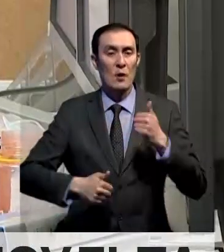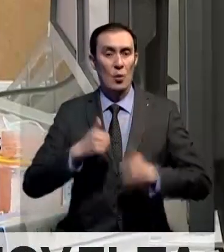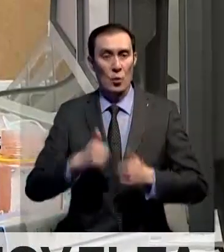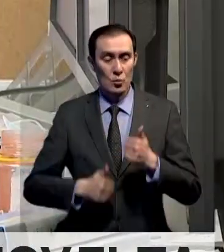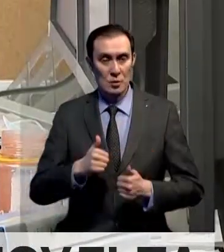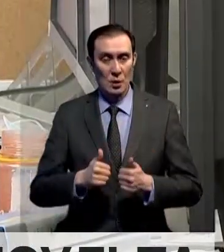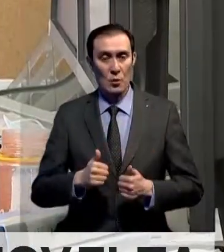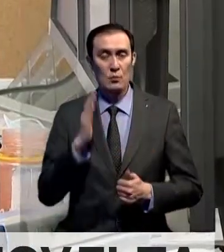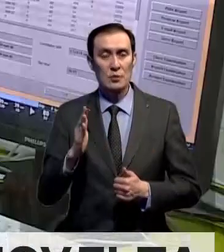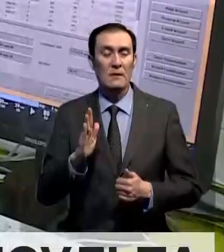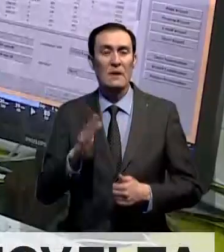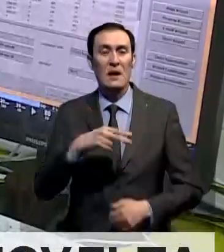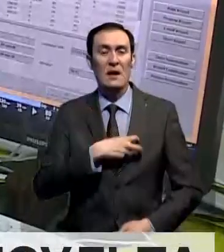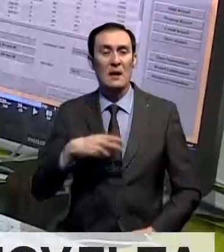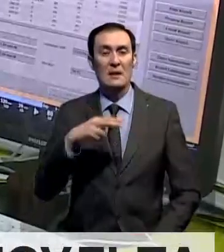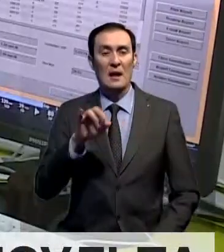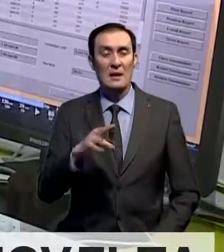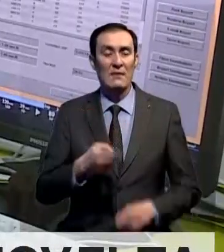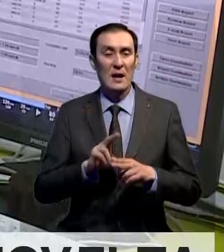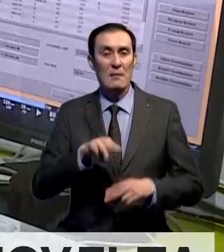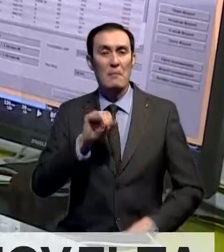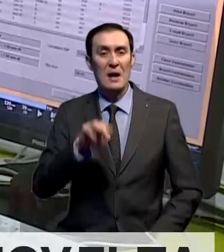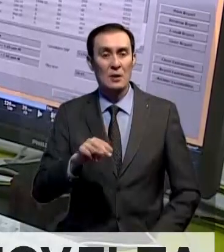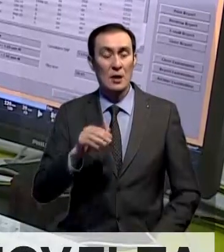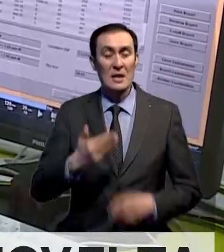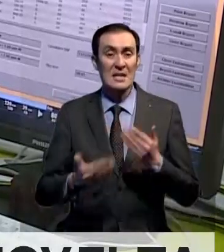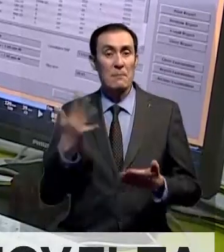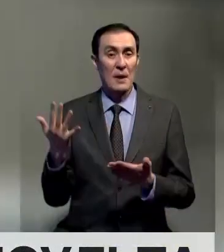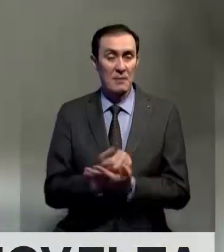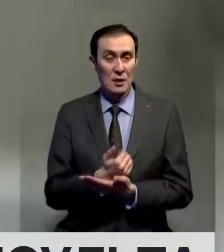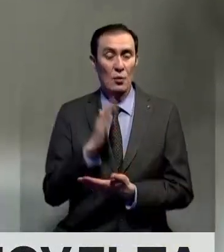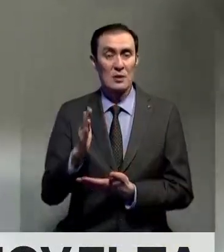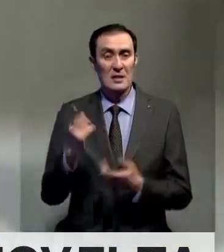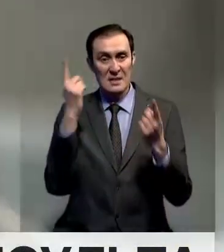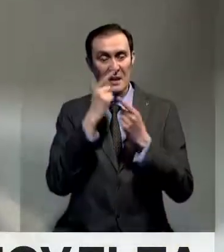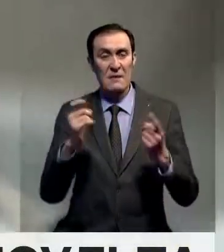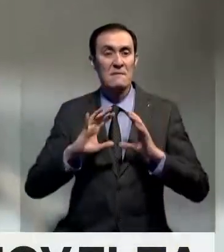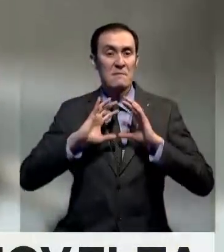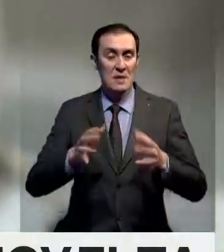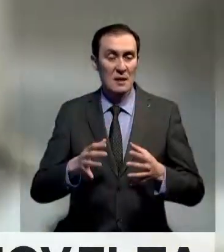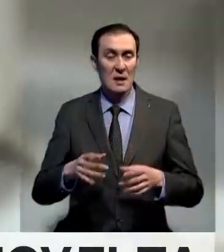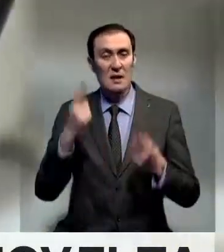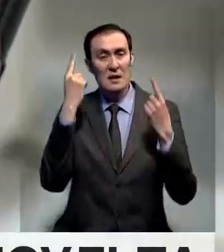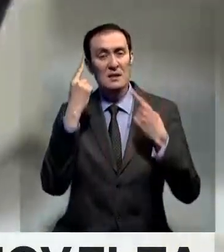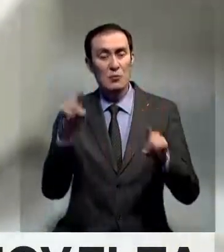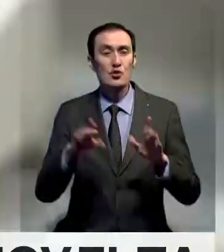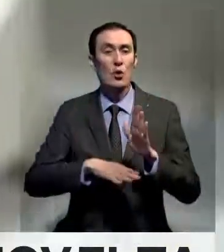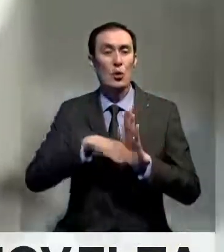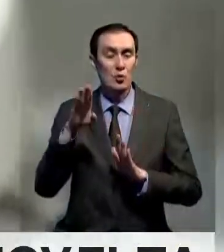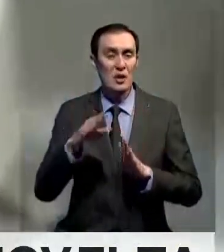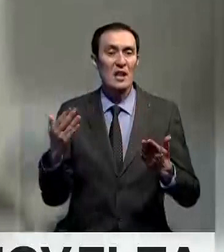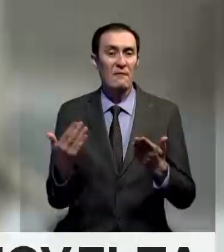конкурса. Он пройдет в Дании в марте этого года. В случае победы Душан заявит о себе миру как разработчик